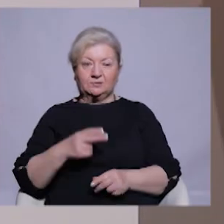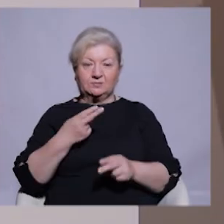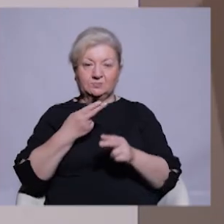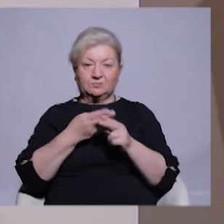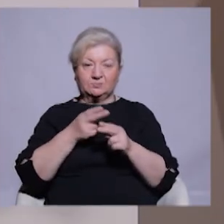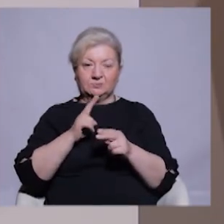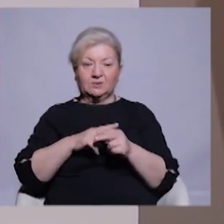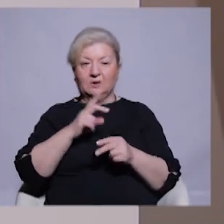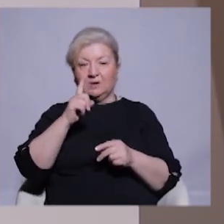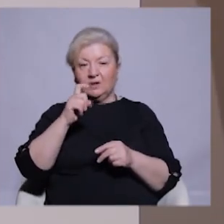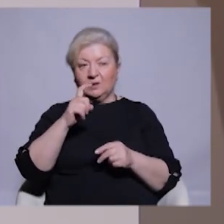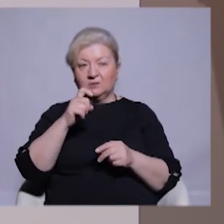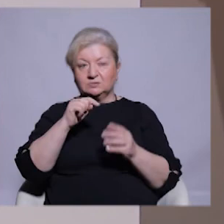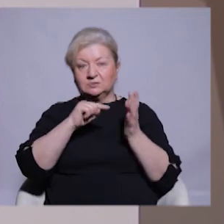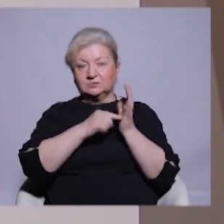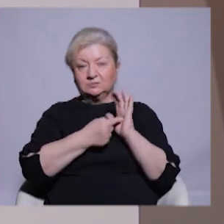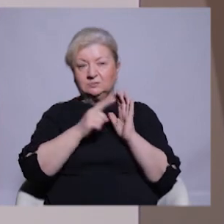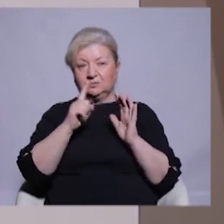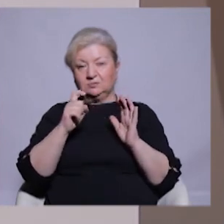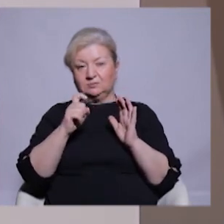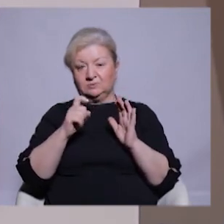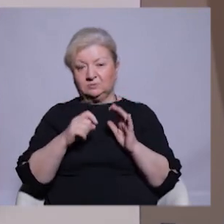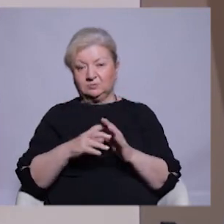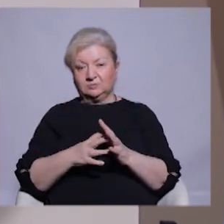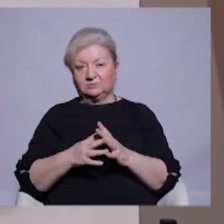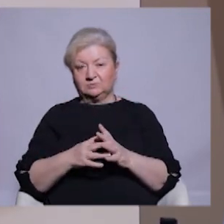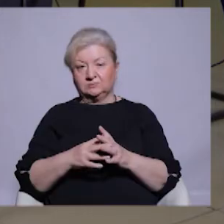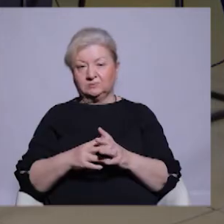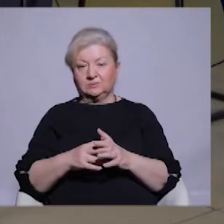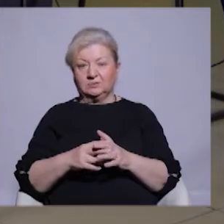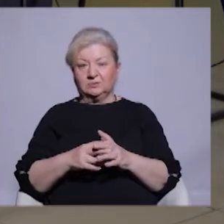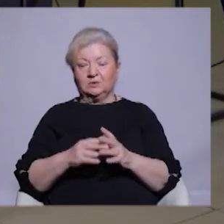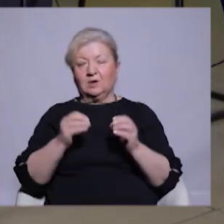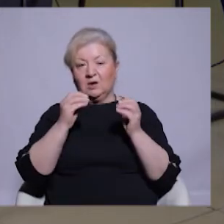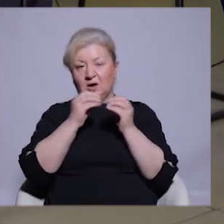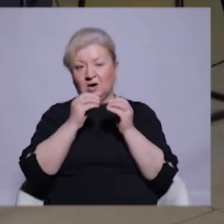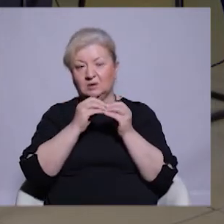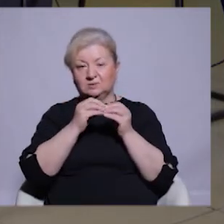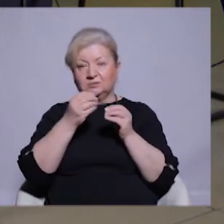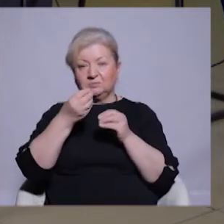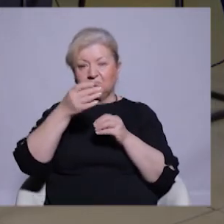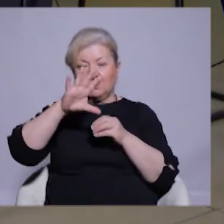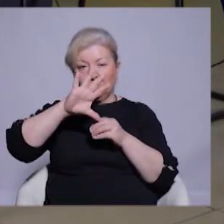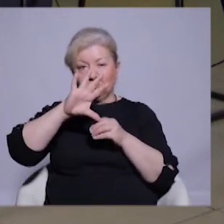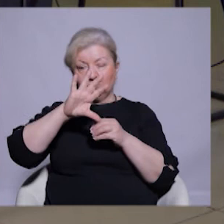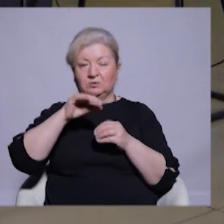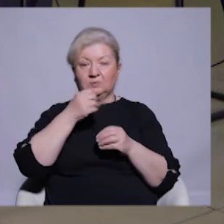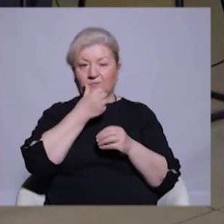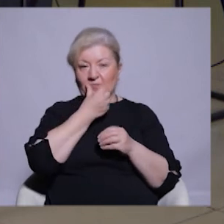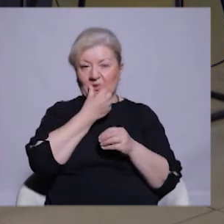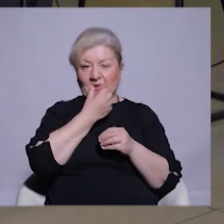ესე იგი, 100 გამრავლებული 100-ზე, ანუ მოდი ესე დავწერ 10 მეხუთე ხარისხად,